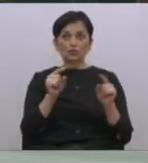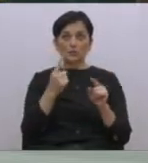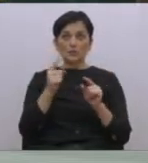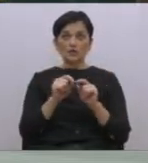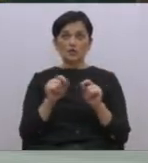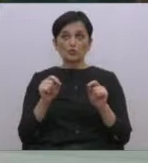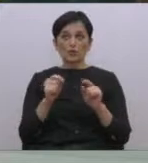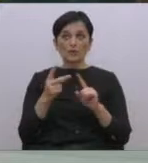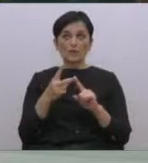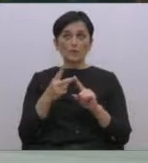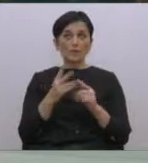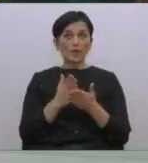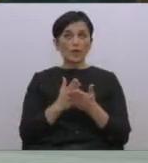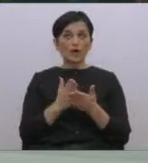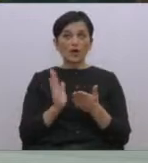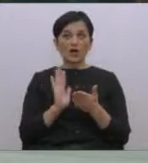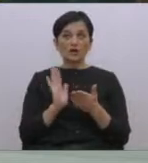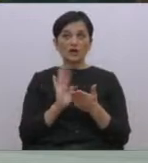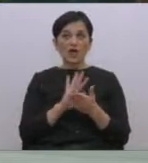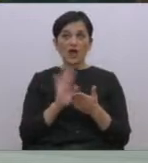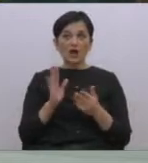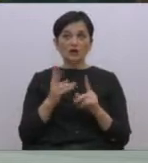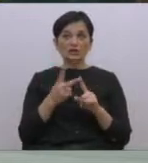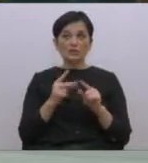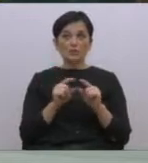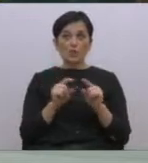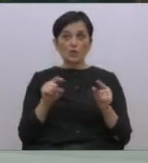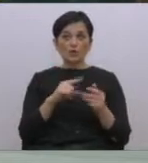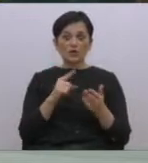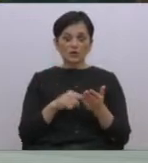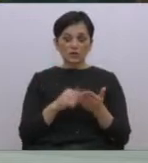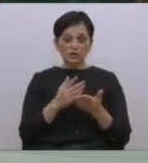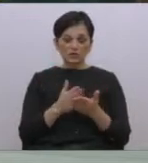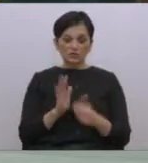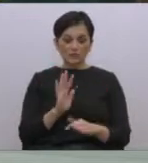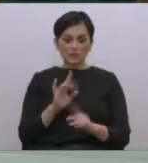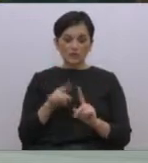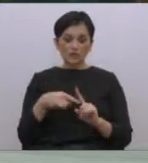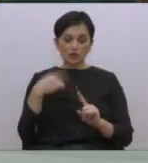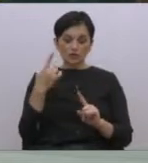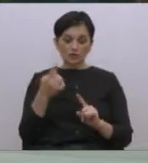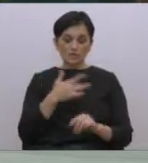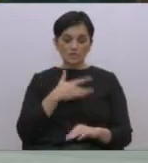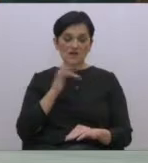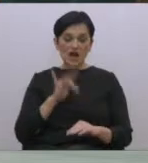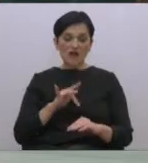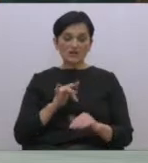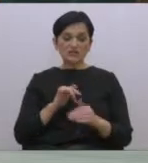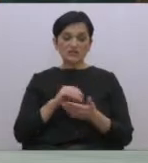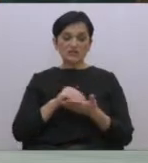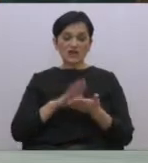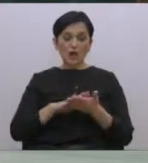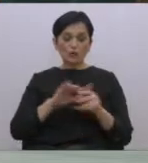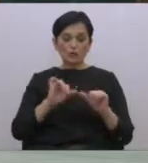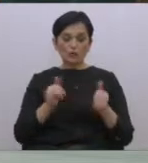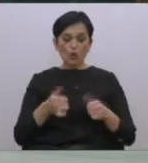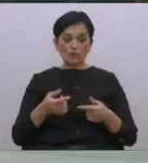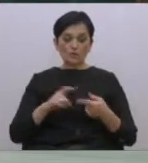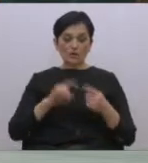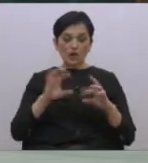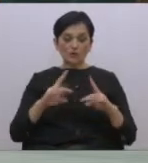punctan, meoristan, araris, ars meore muhtan, kitkhvebi araris. Shemdegi mkatsi aghutskvis formebis shesakhe